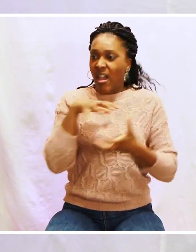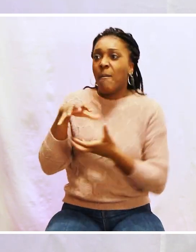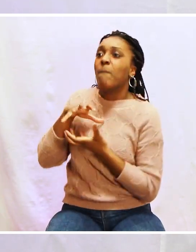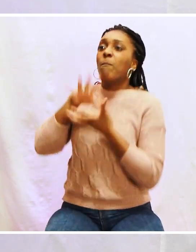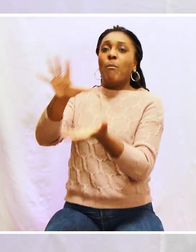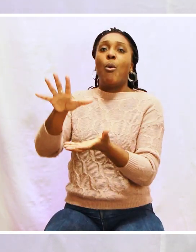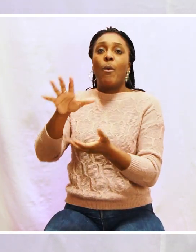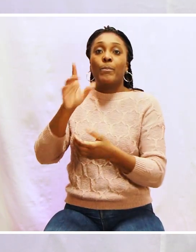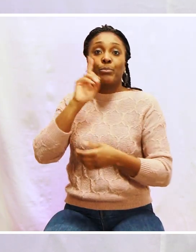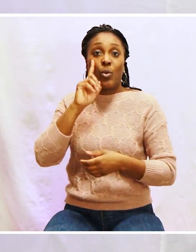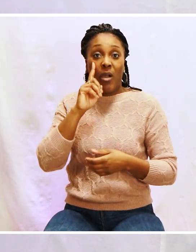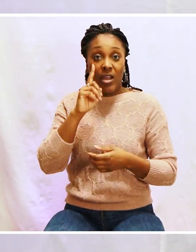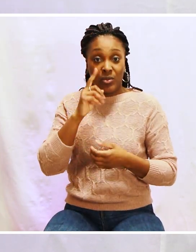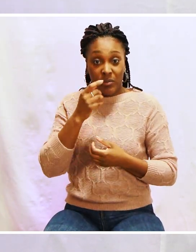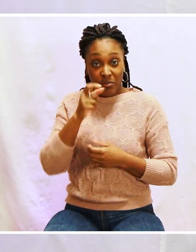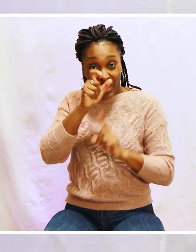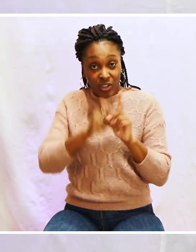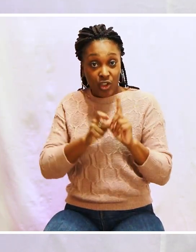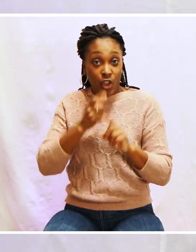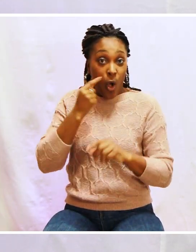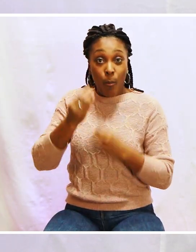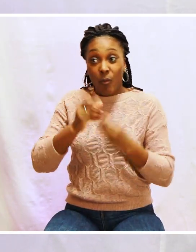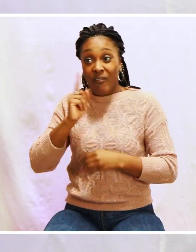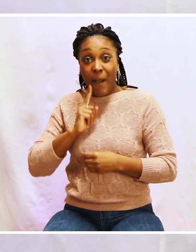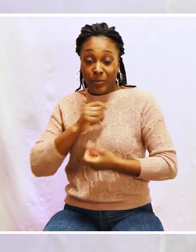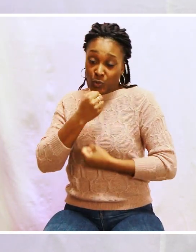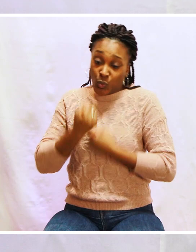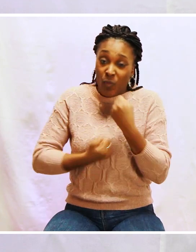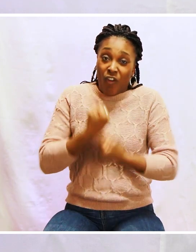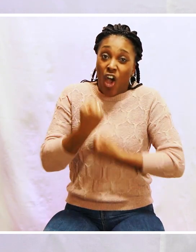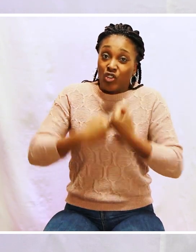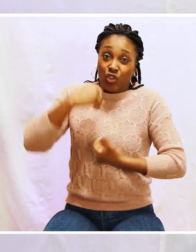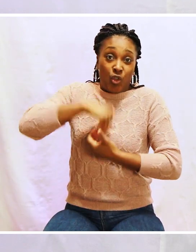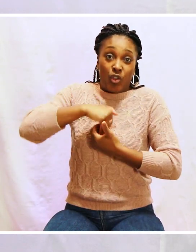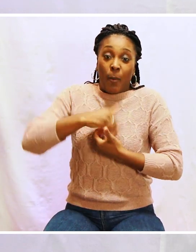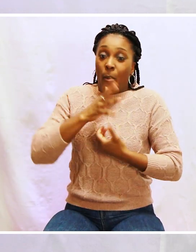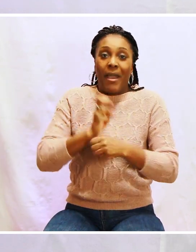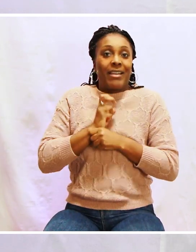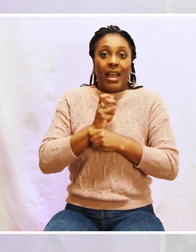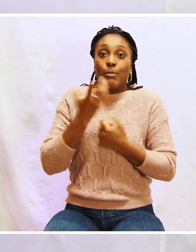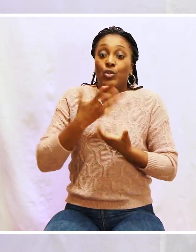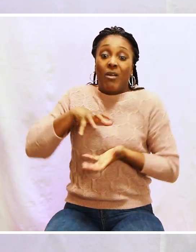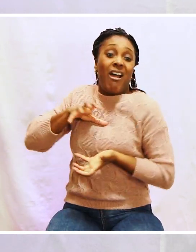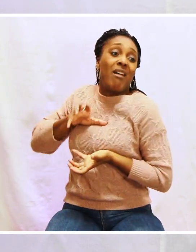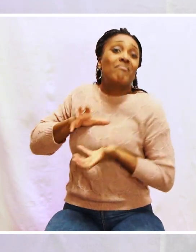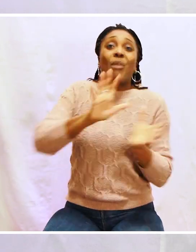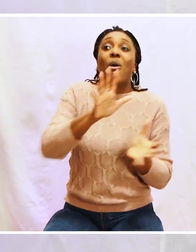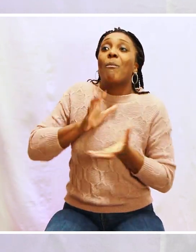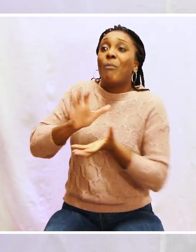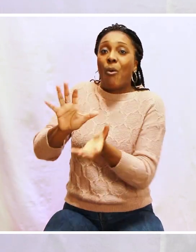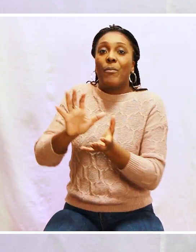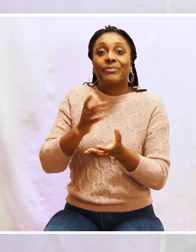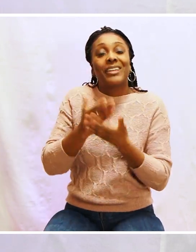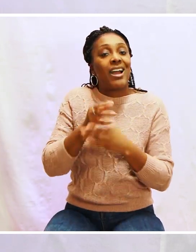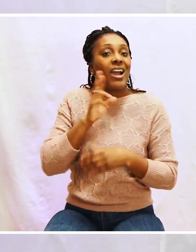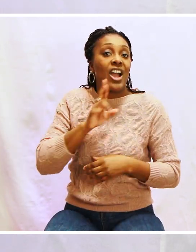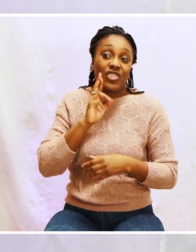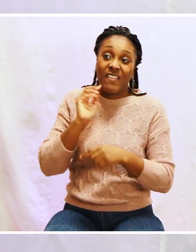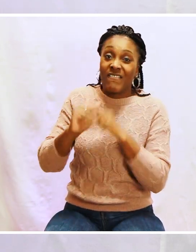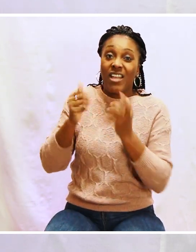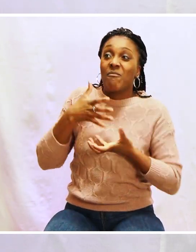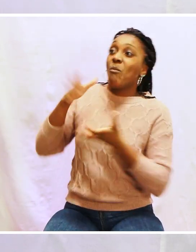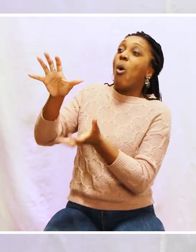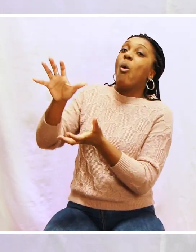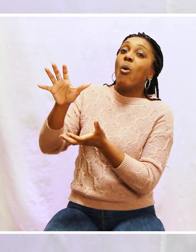qui souffre, ne peut pas rester avec cette souffrance. Donc elle a besoin de rejeter cette souffrance-là, mais elle s'y prend de la plus mauvaise des